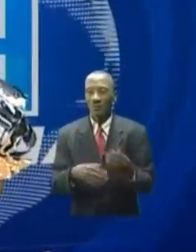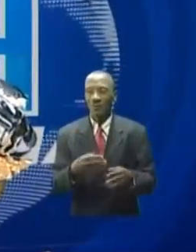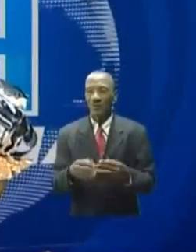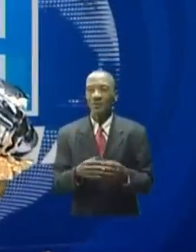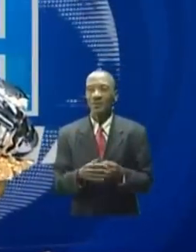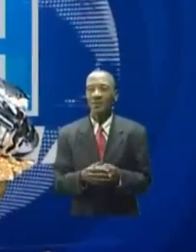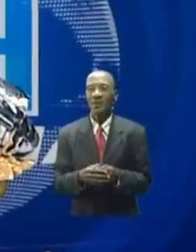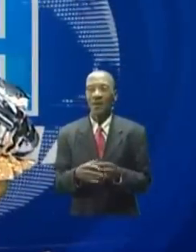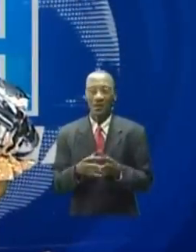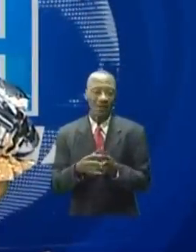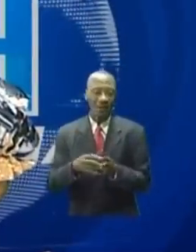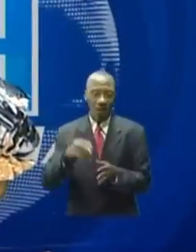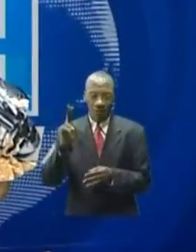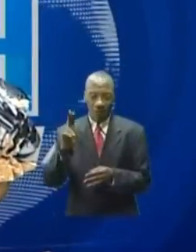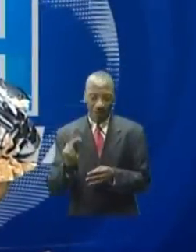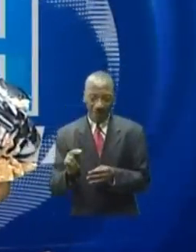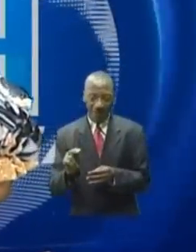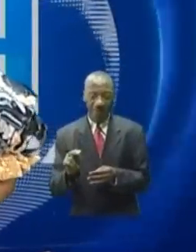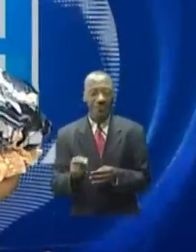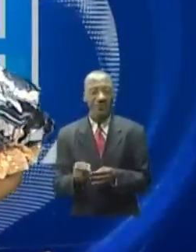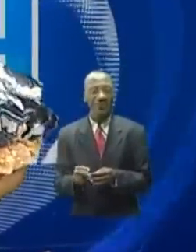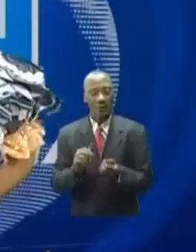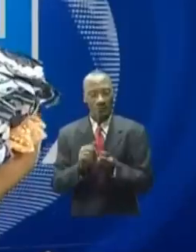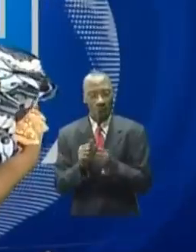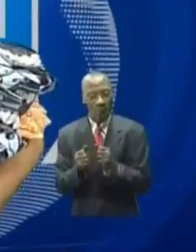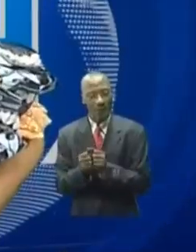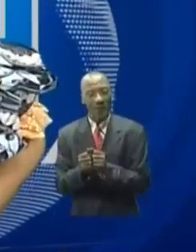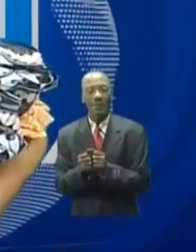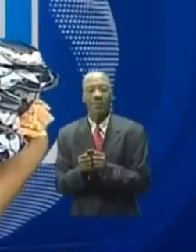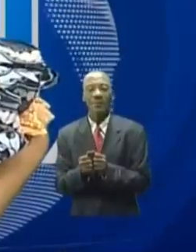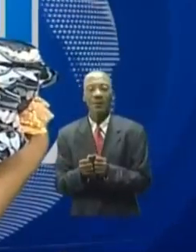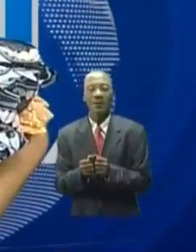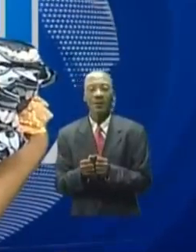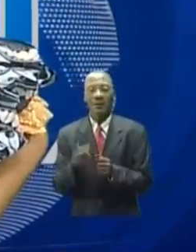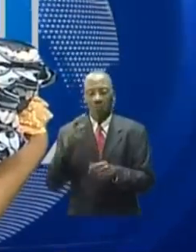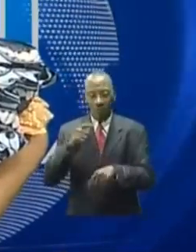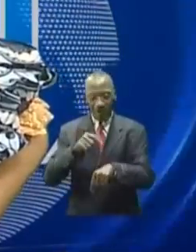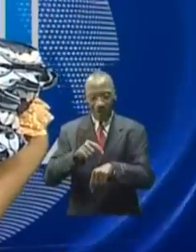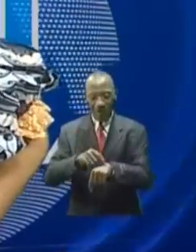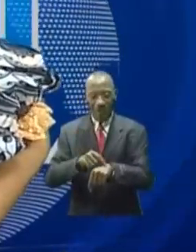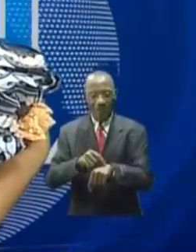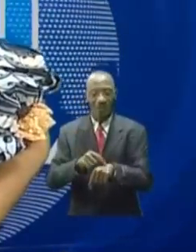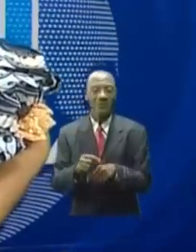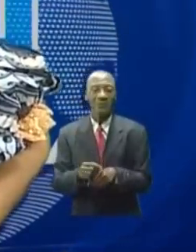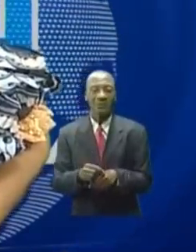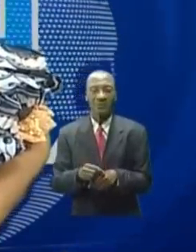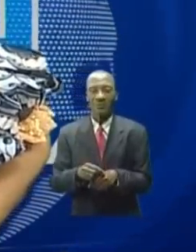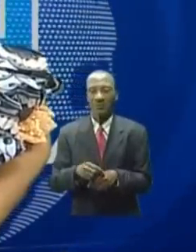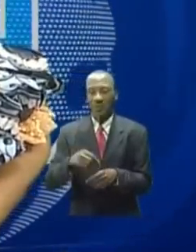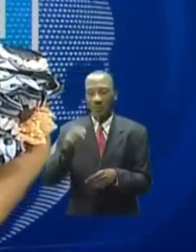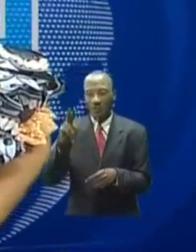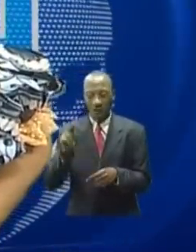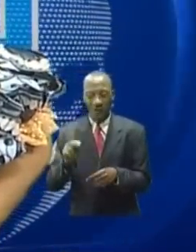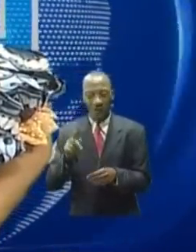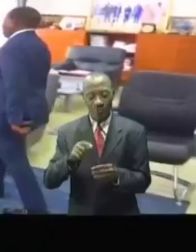mission d'observation de l'Union européenne pendant et après le scrutin de décembre prochain. Denis Kungi et Gelor